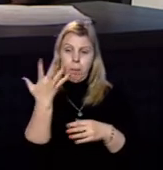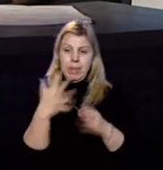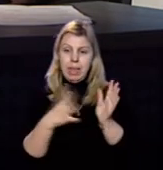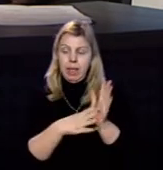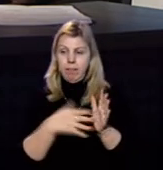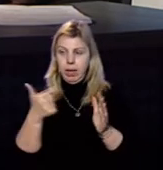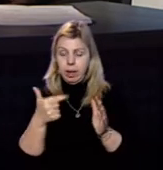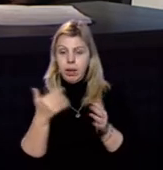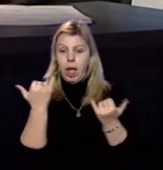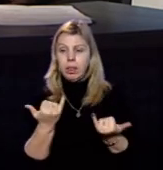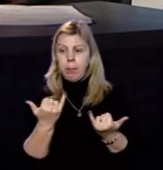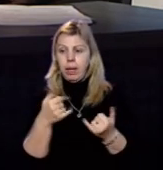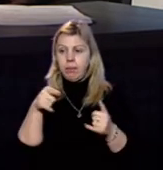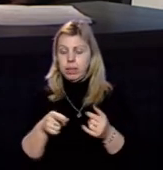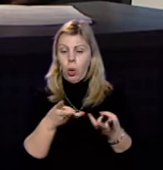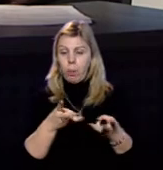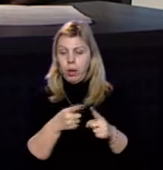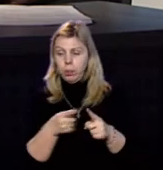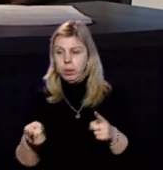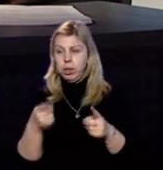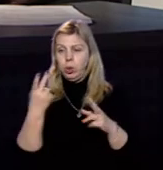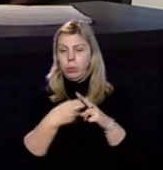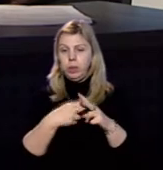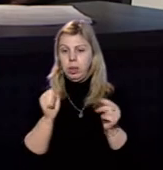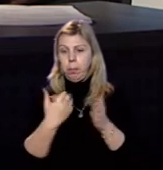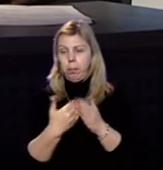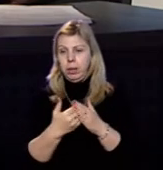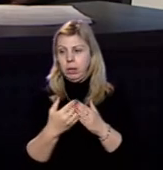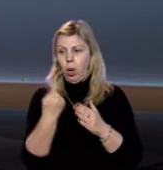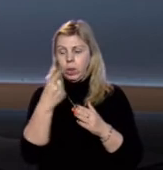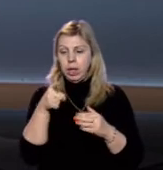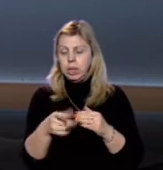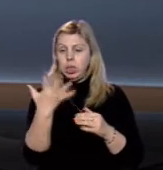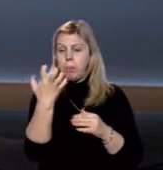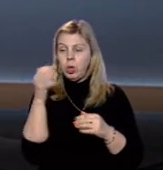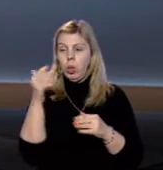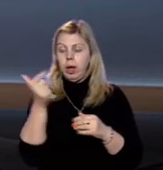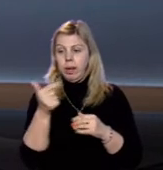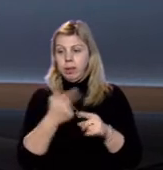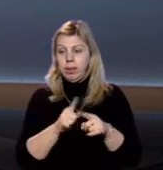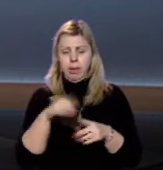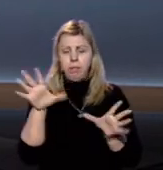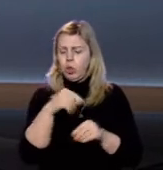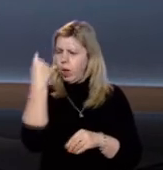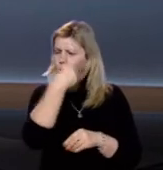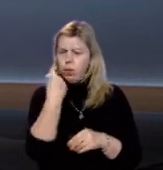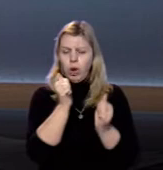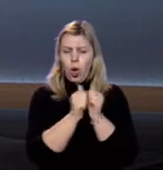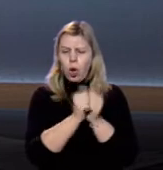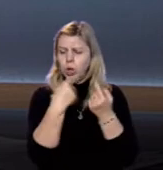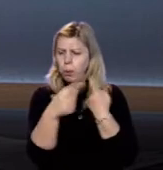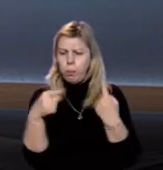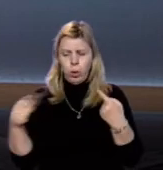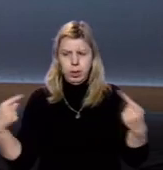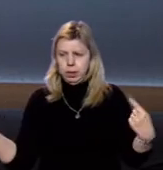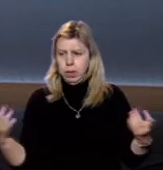гривень. Тепер в цей опалювальний період розмір субсидії буде близько 1500 гривень. Це все індивідуально. В кожному